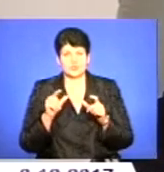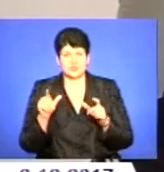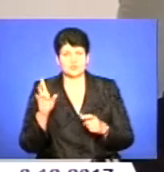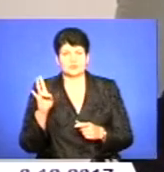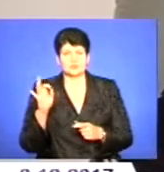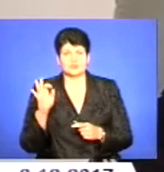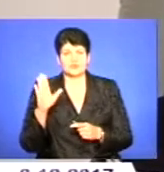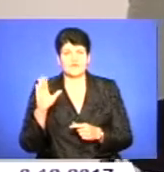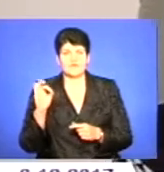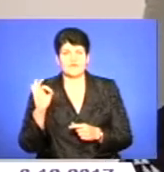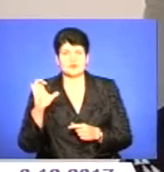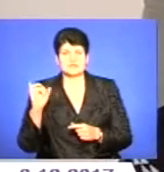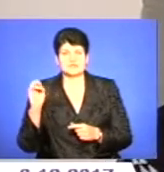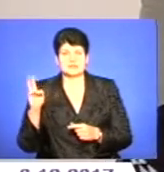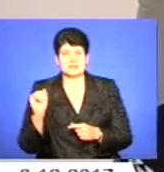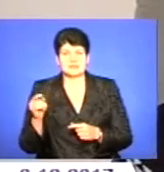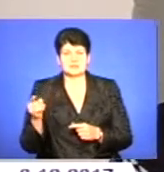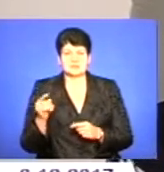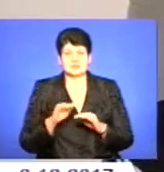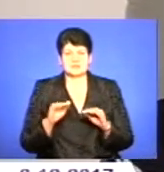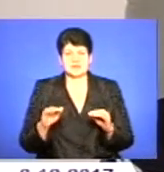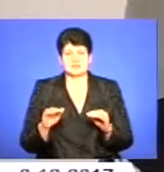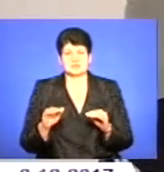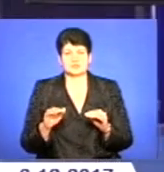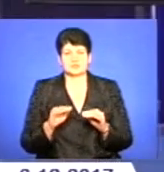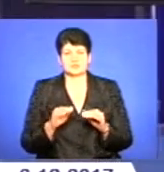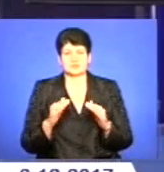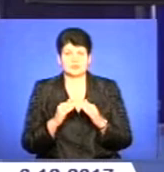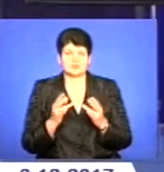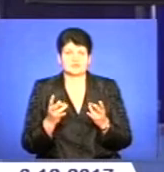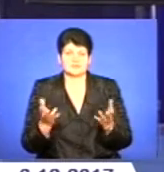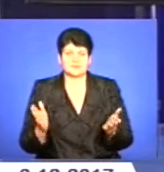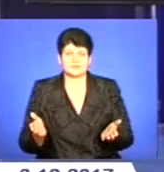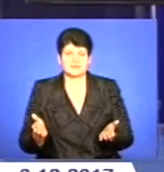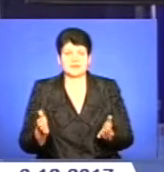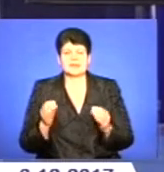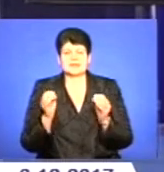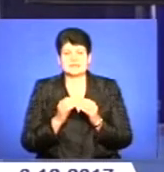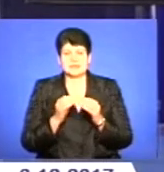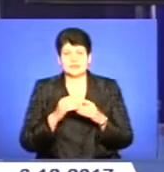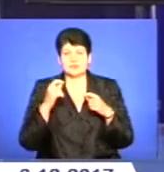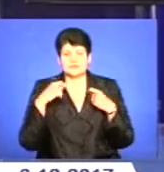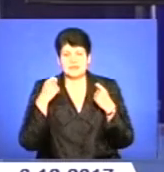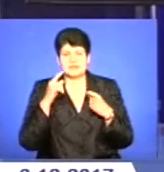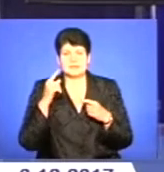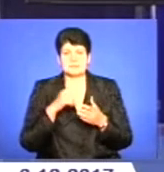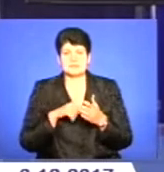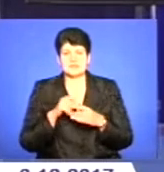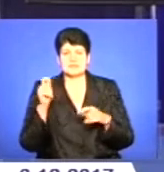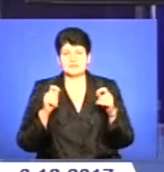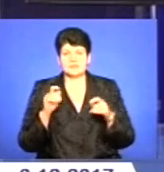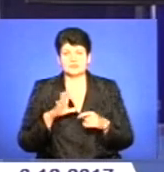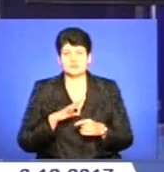Новосільську школу-інтернат. І Тернопільський дитячий будинок при потребі. 10-й ювілейний міський фестиваль родинної творчості